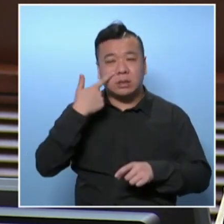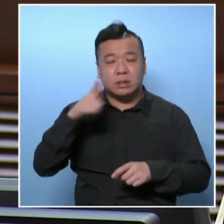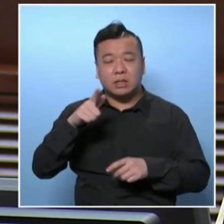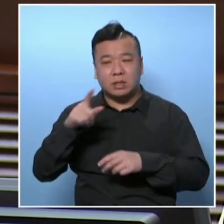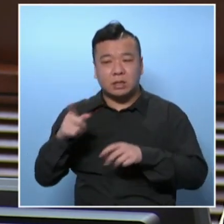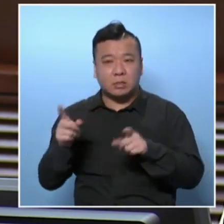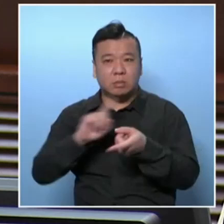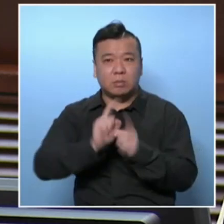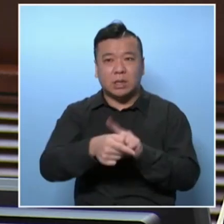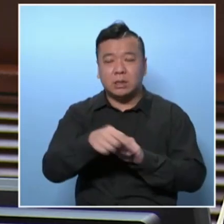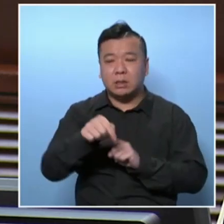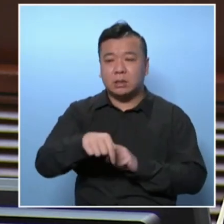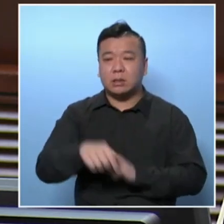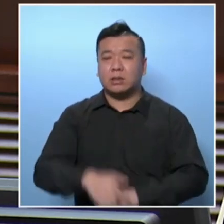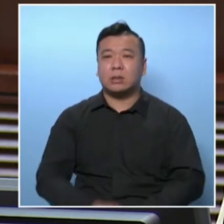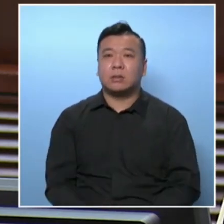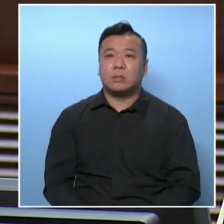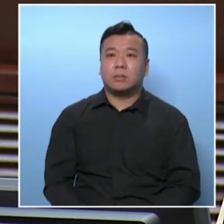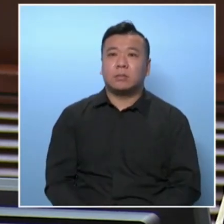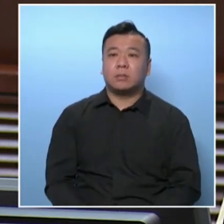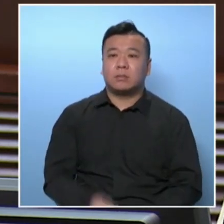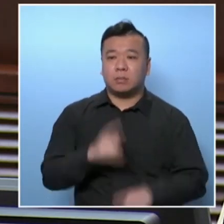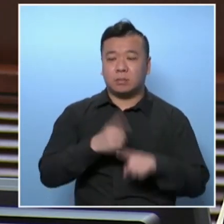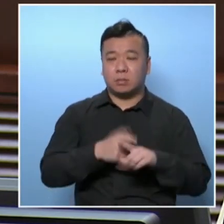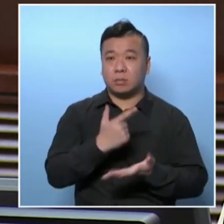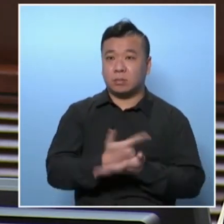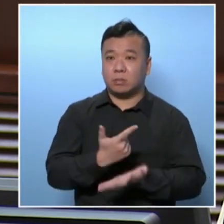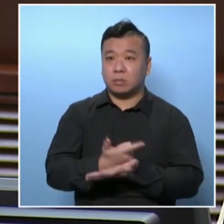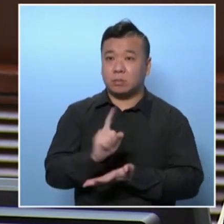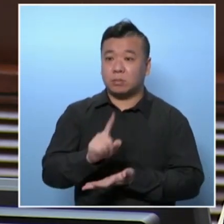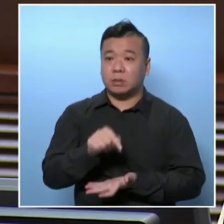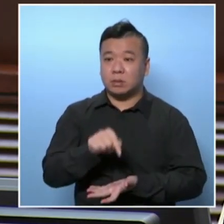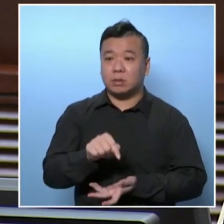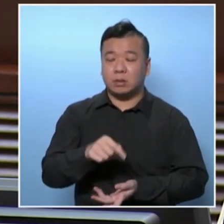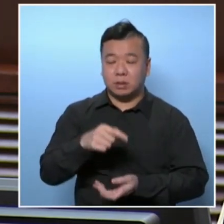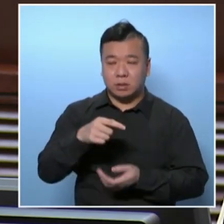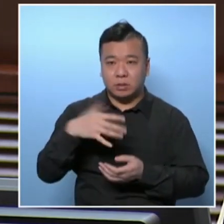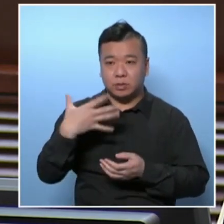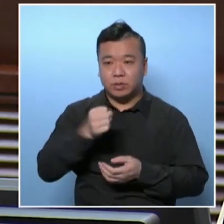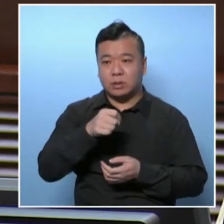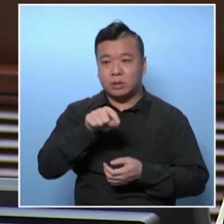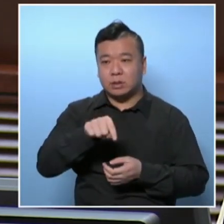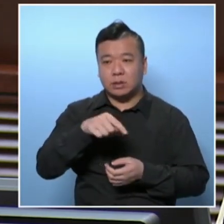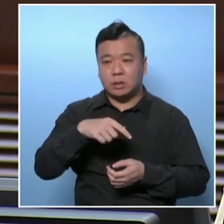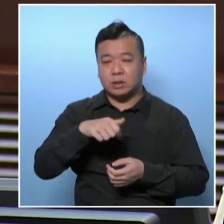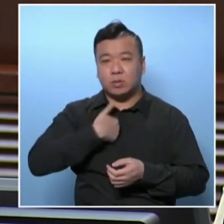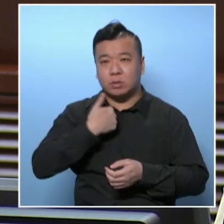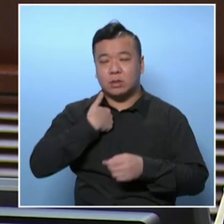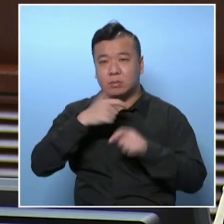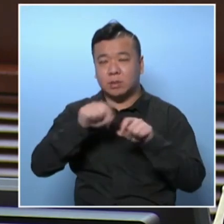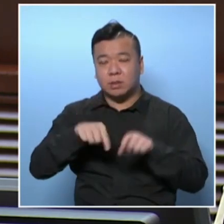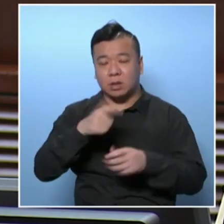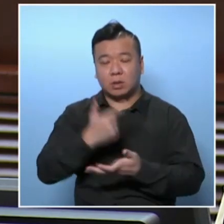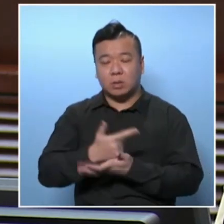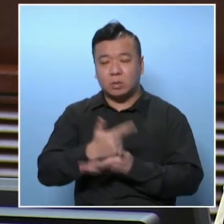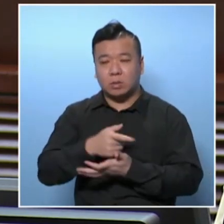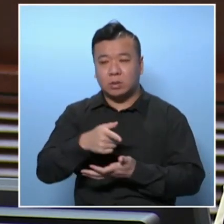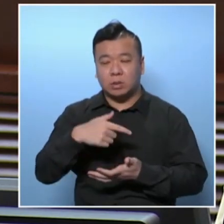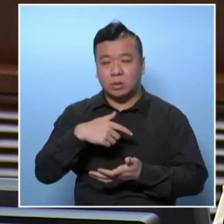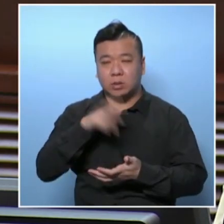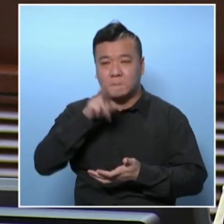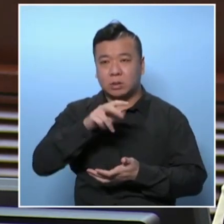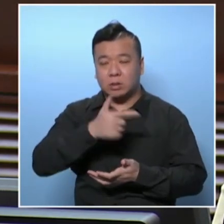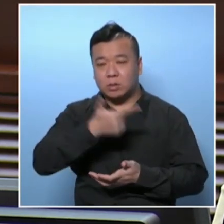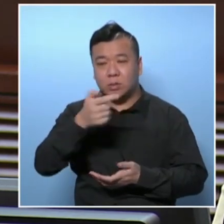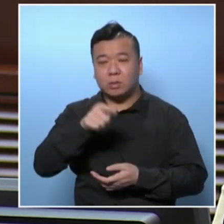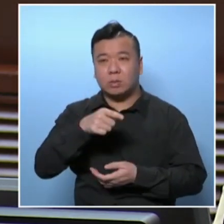目咧去取替呢個通識科。咁但係而家最重要嘅咧，主席，我想提出嘅就係老師嘅問題。我哋呢排咧見到有好